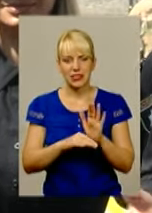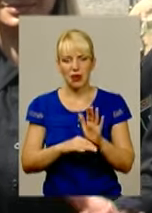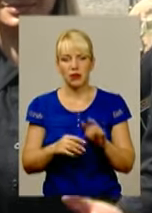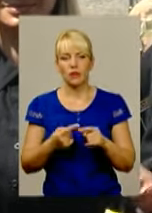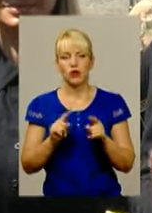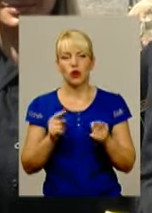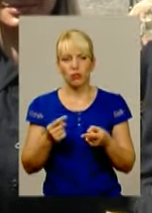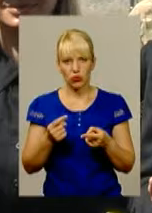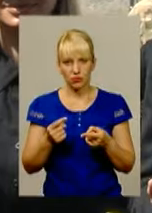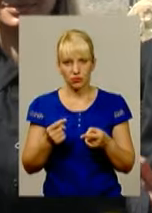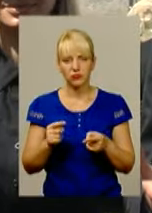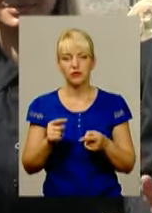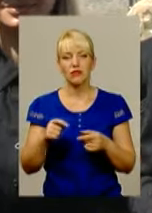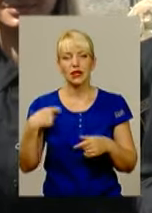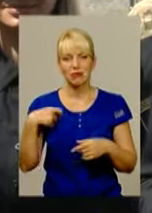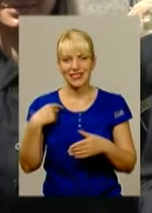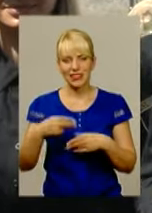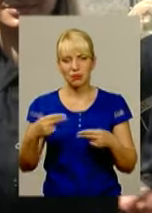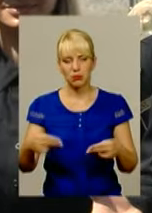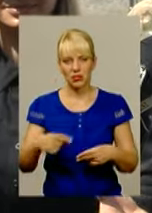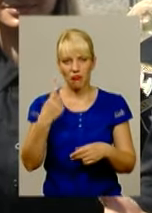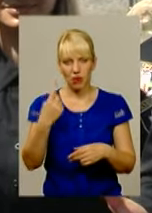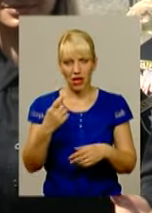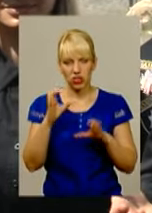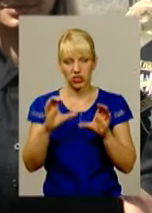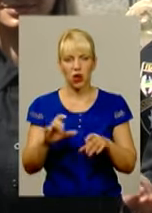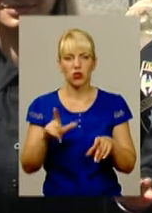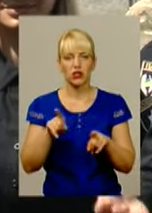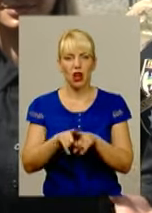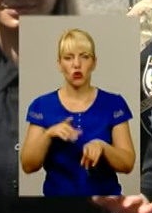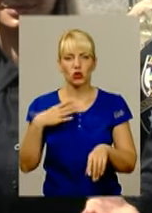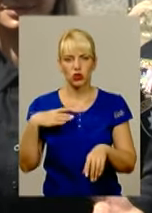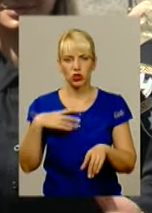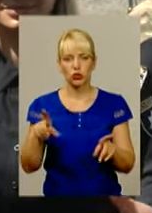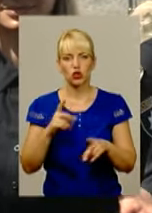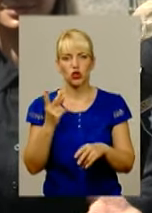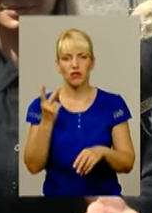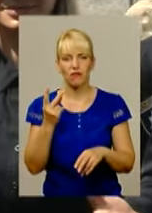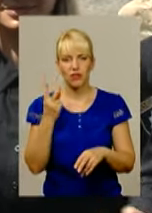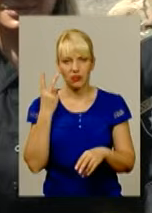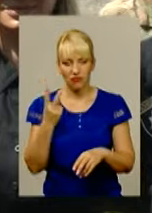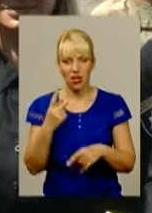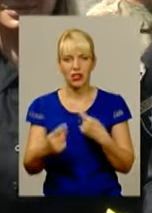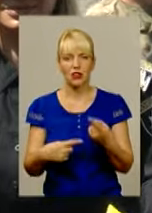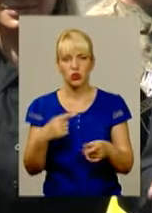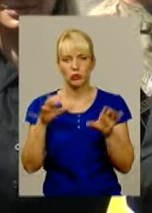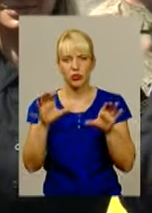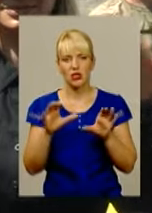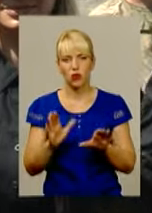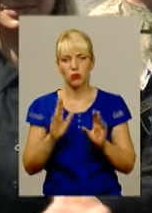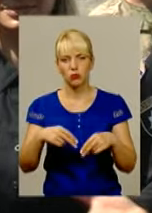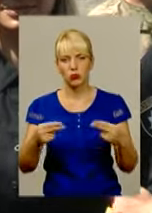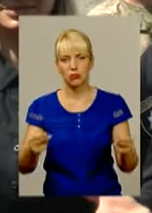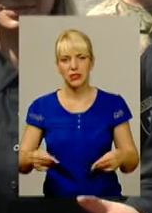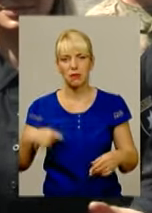Тому президент підписав перший закон і очікуємо, що два наступних закони будуть підписані президентом і